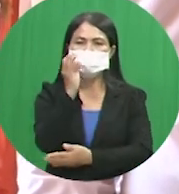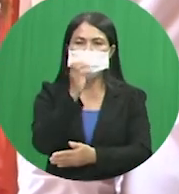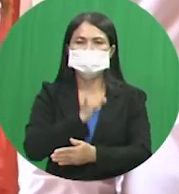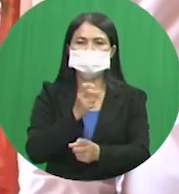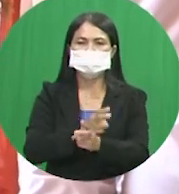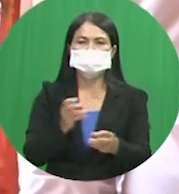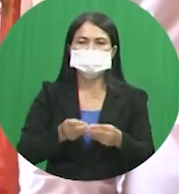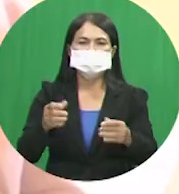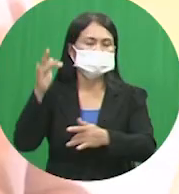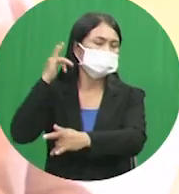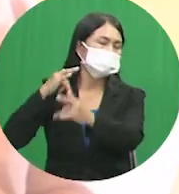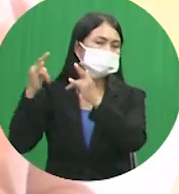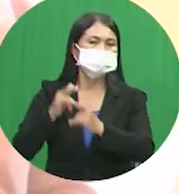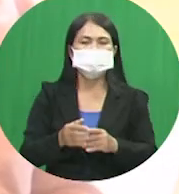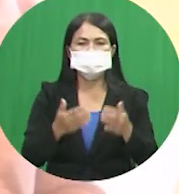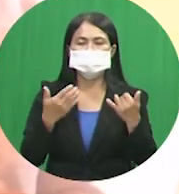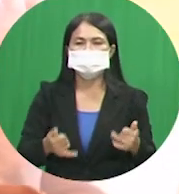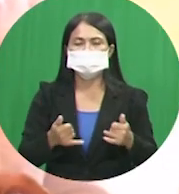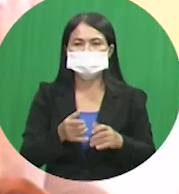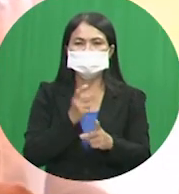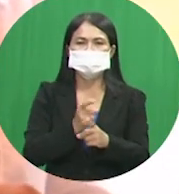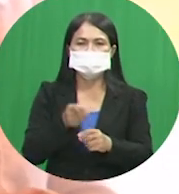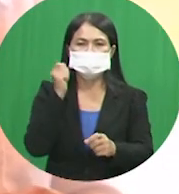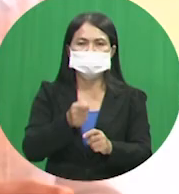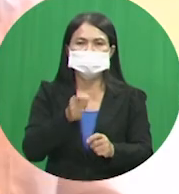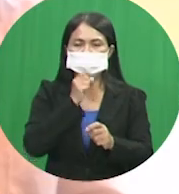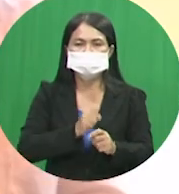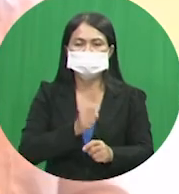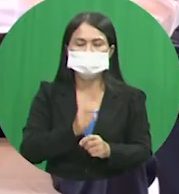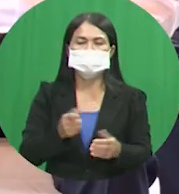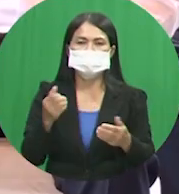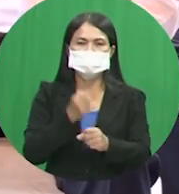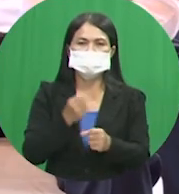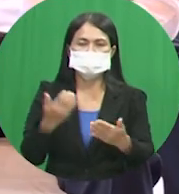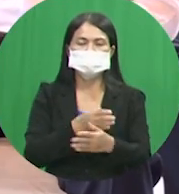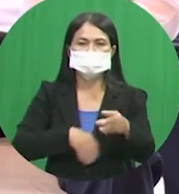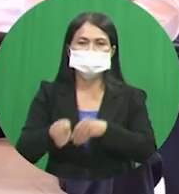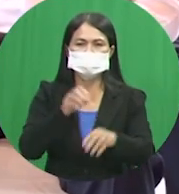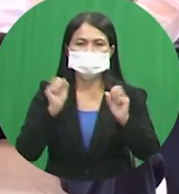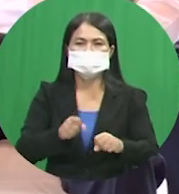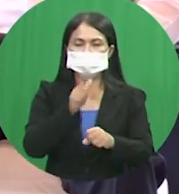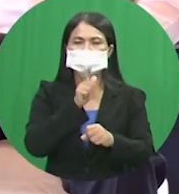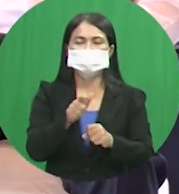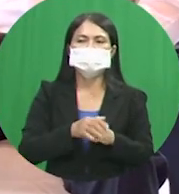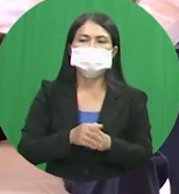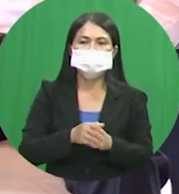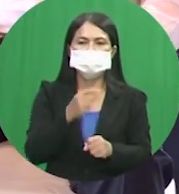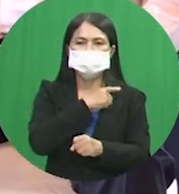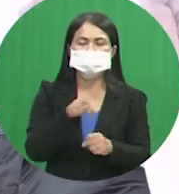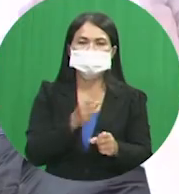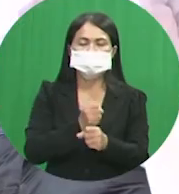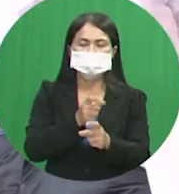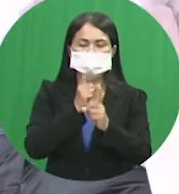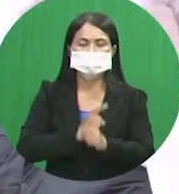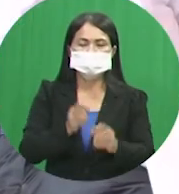กจีวัตถุโบราณกอดดาวโจ้คือเติบแต่วีเจ้าเจ้าทวดไม้จำนวนตามการจับบ้าจะแสดงยังมันอาจทวด